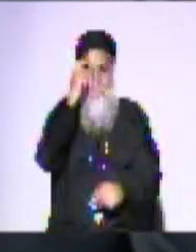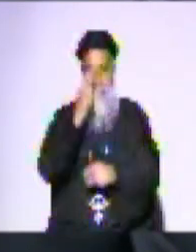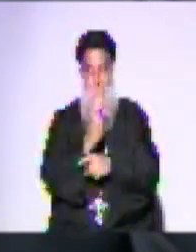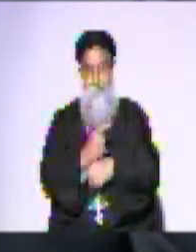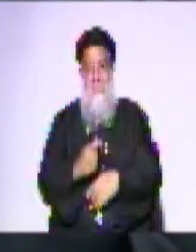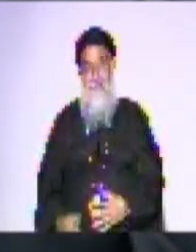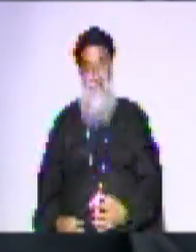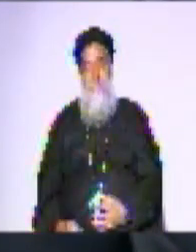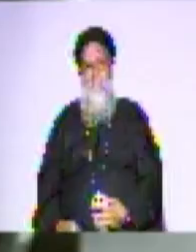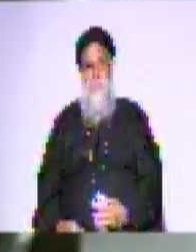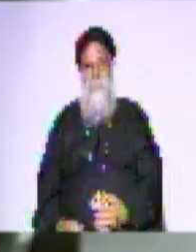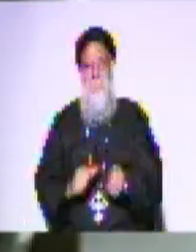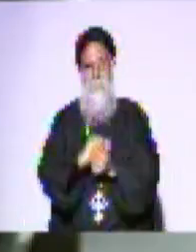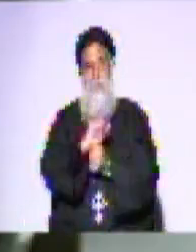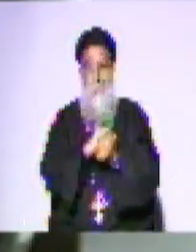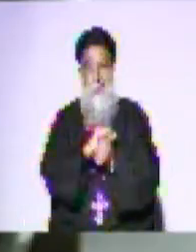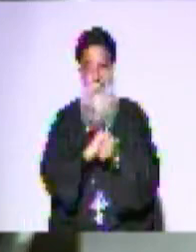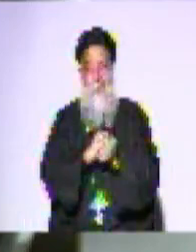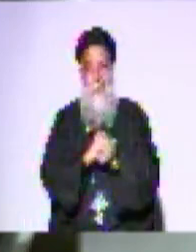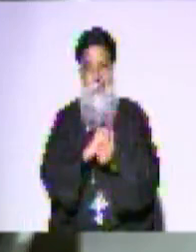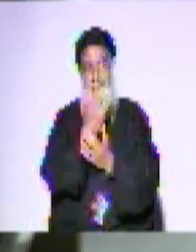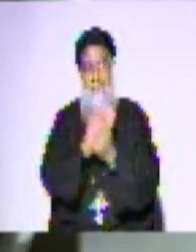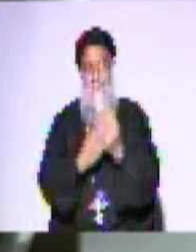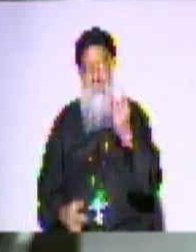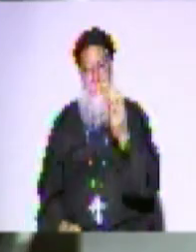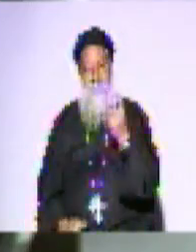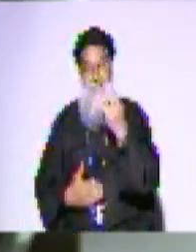الثاني وتجديد الروح القدس